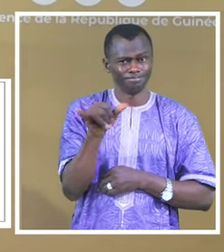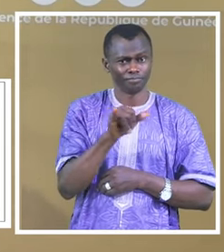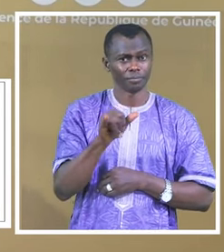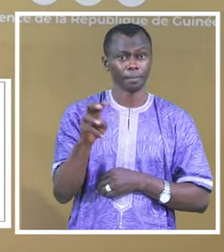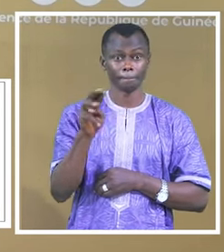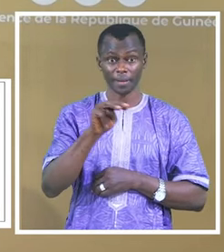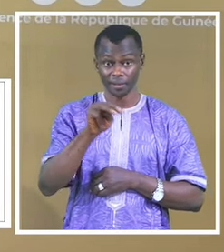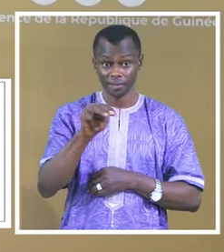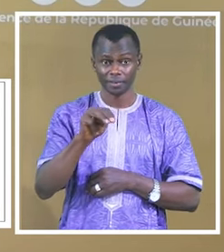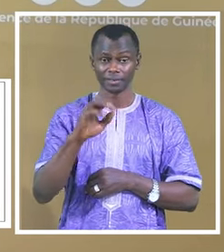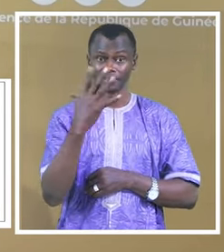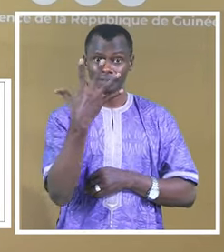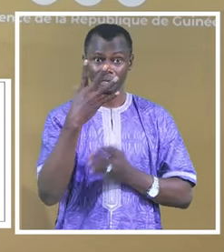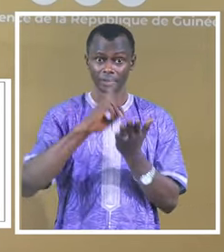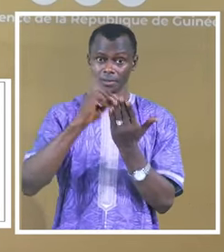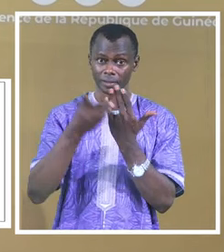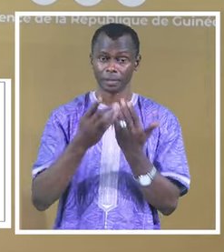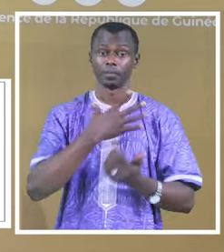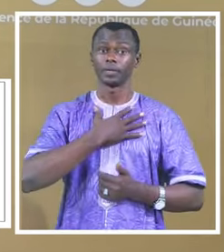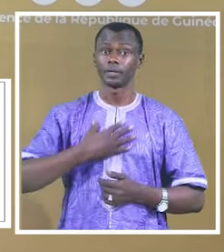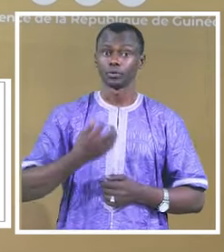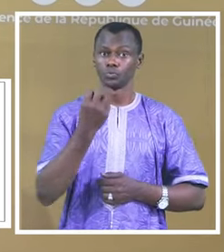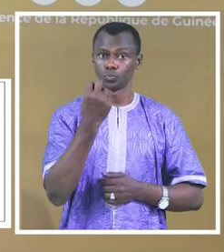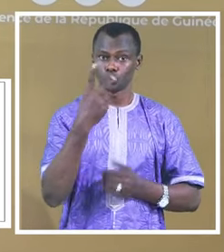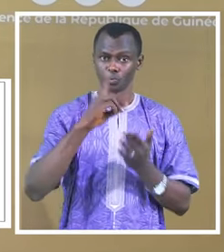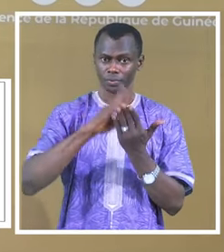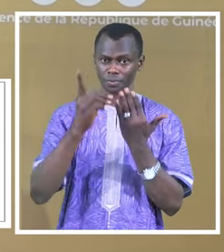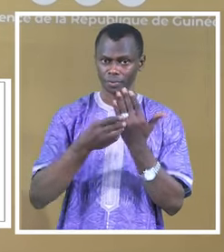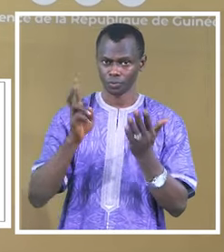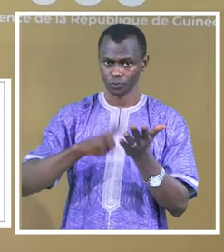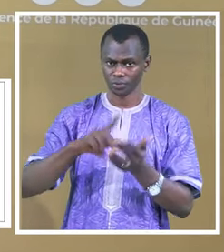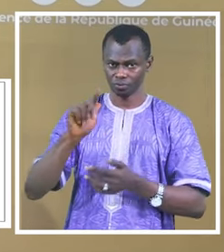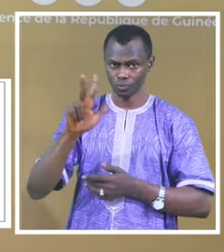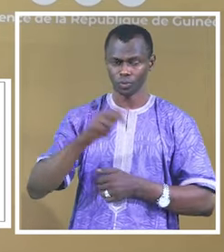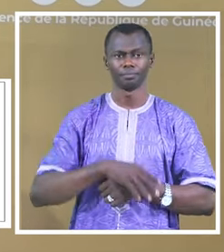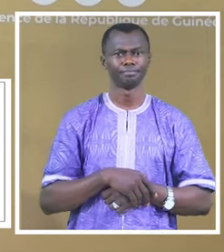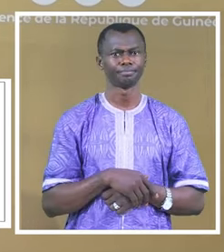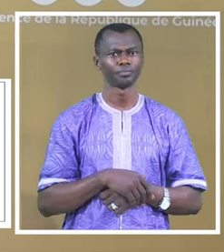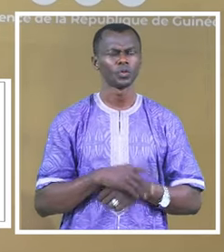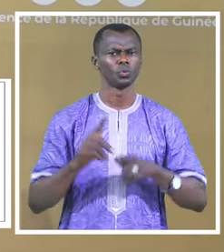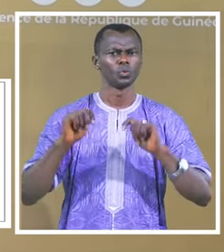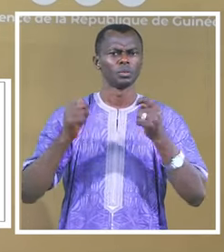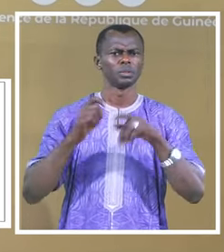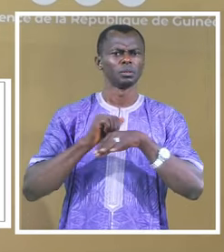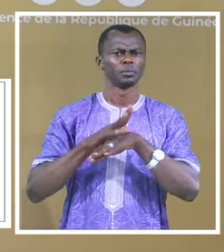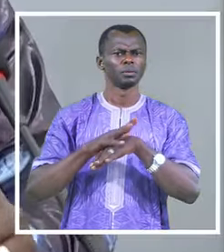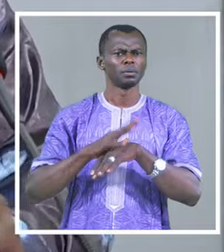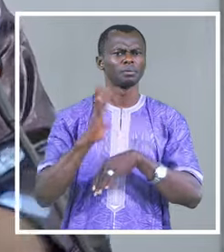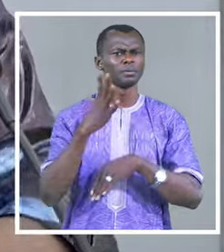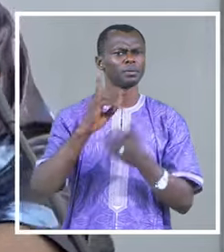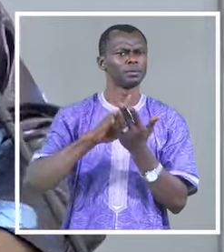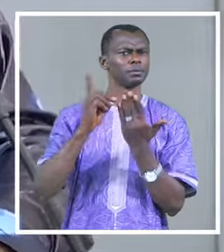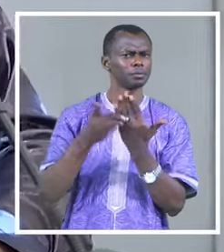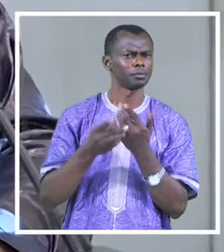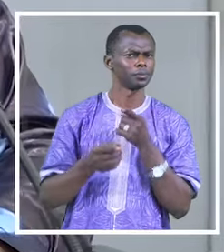son message du mardi 5 décembre 2023, Monsieur le Premier ministre, chef du gouvernement, Dr Bernard